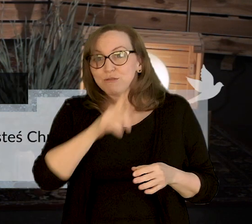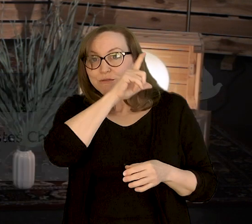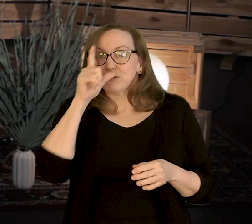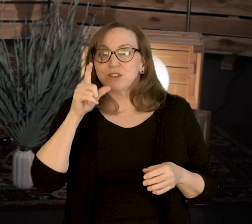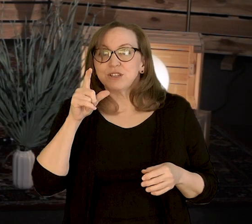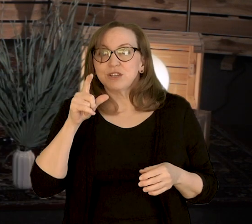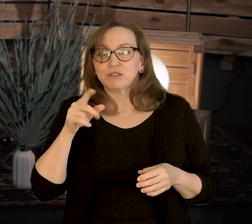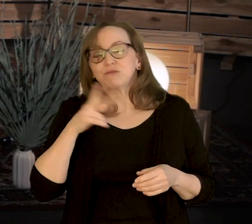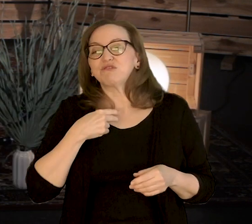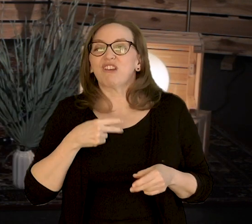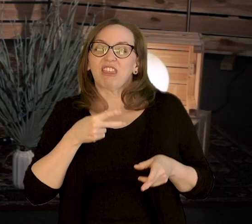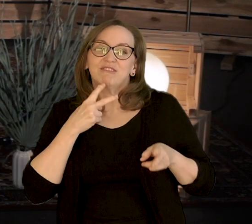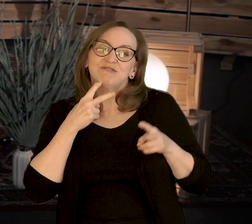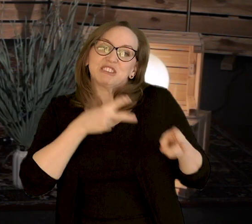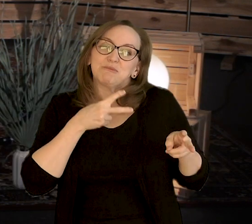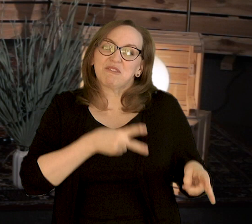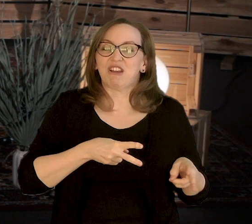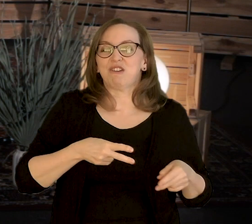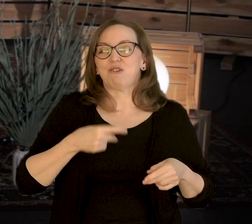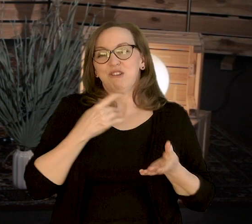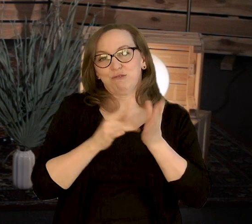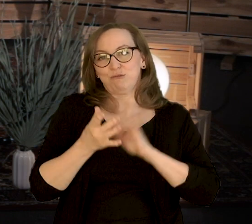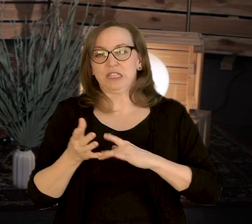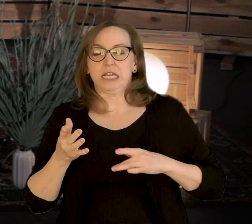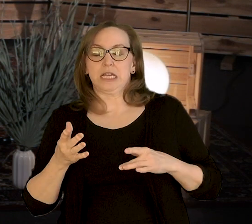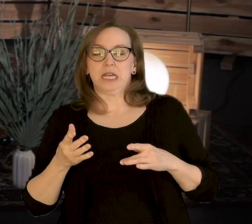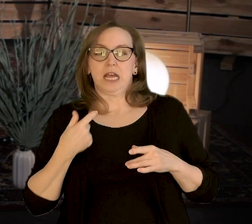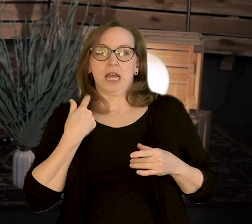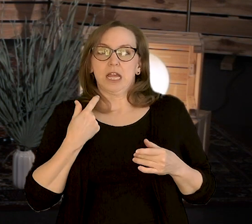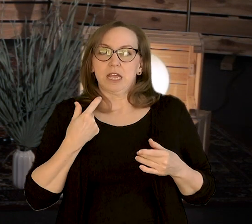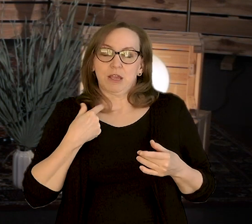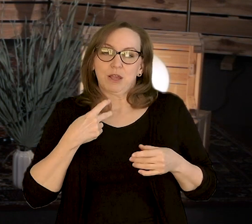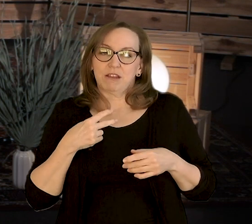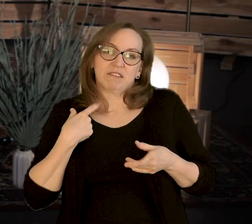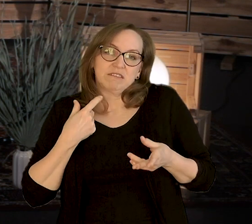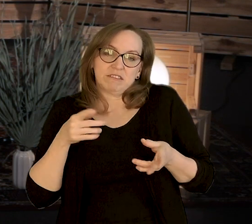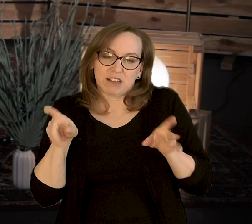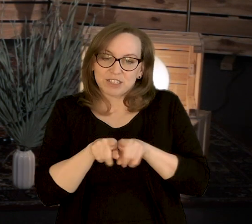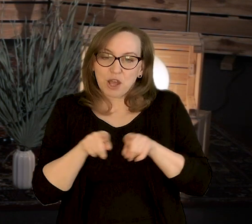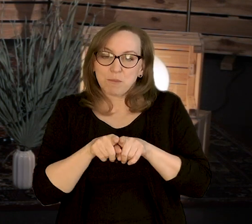z tych, którzy Jezusa pragną naśladować w swoim życiu.